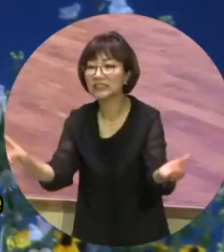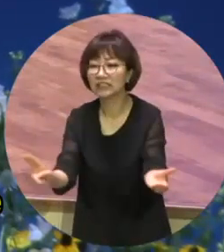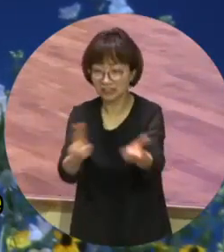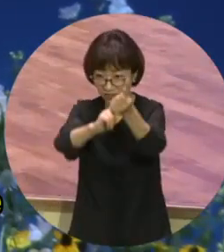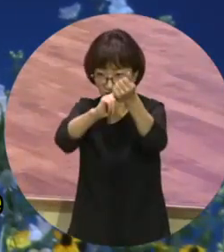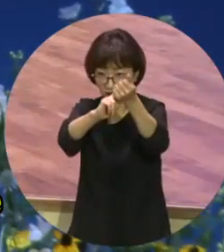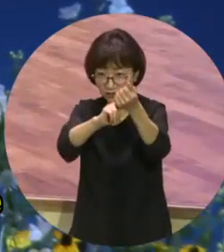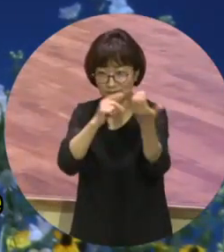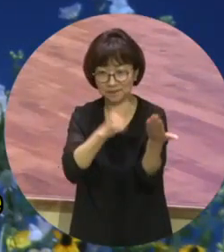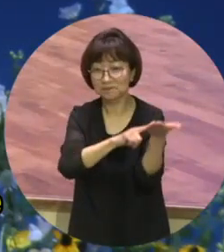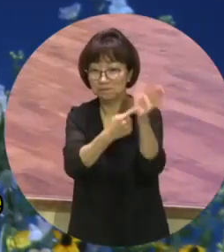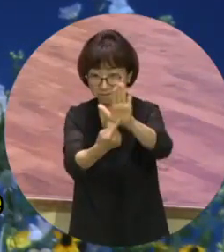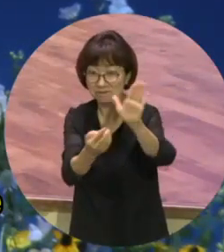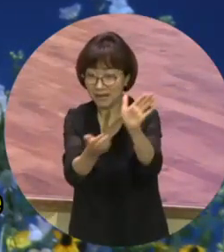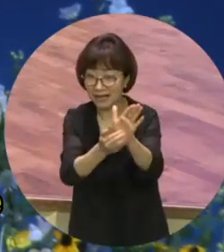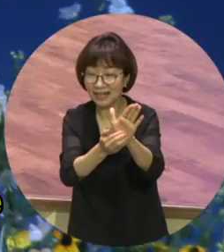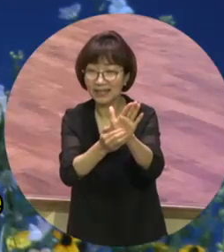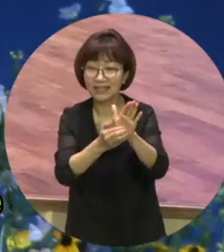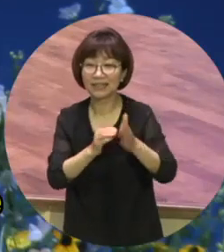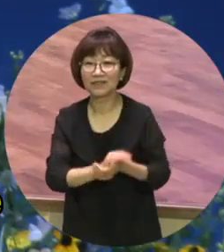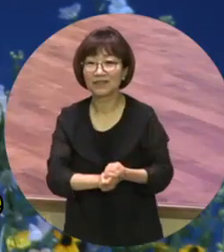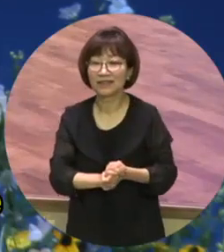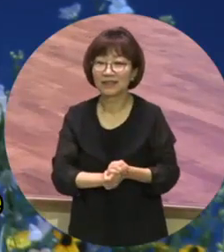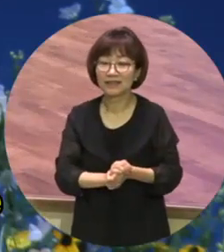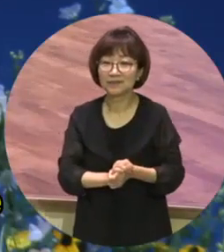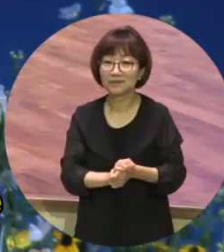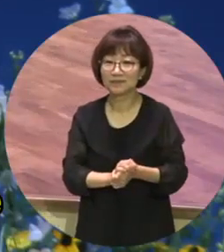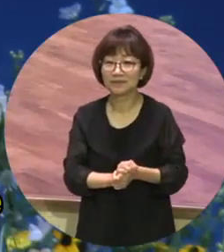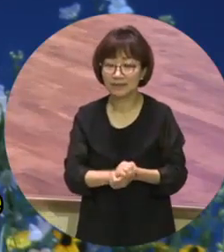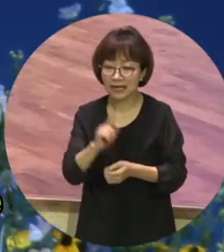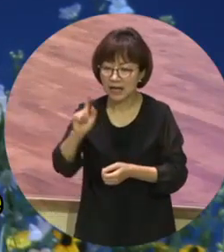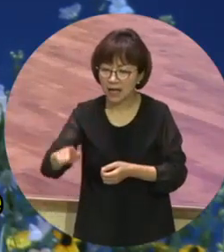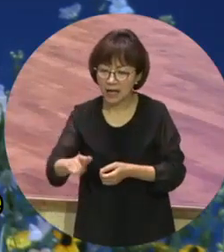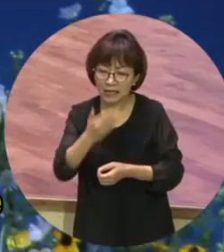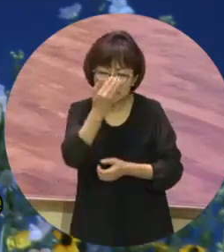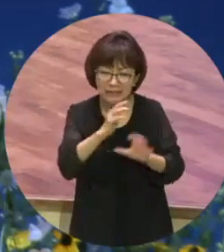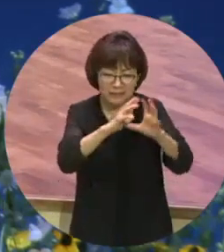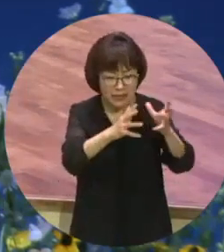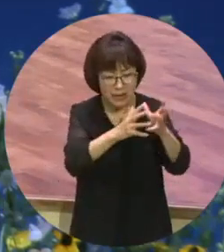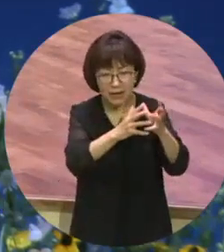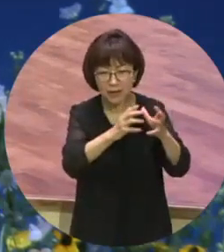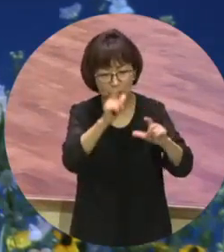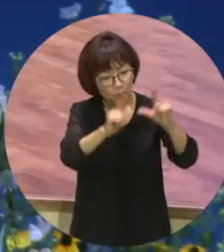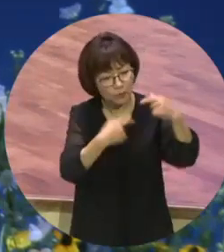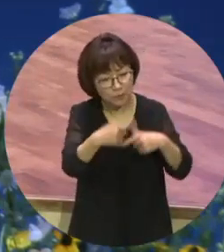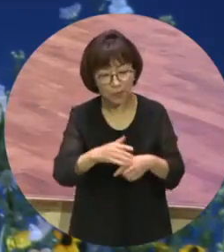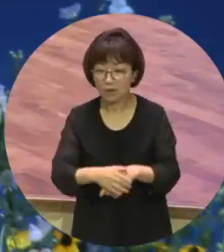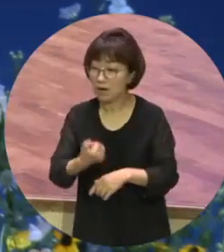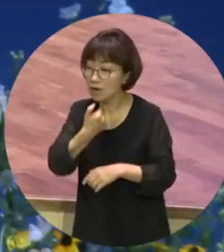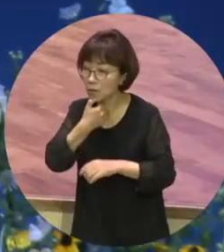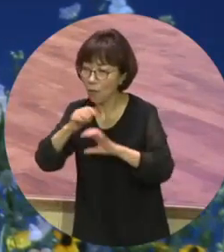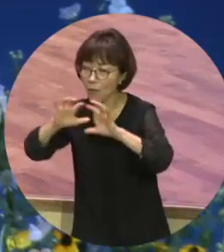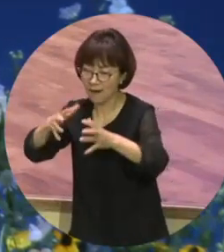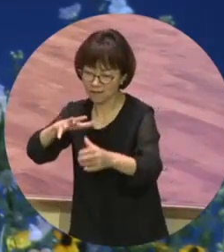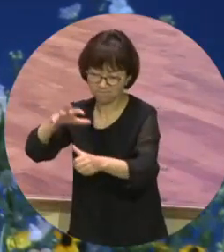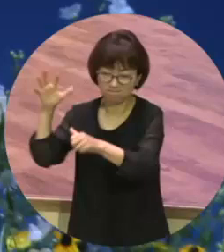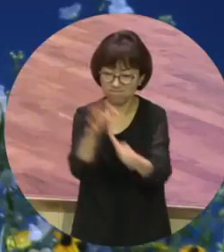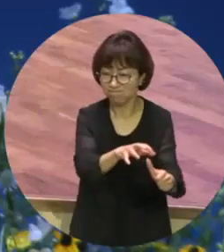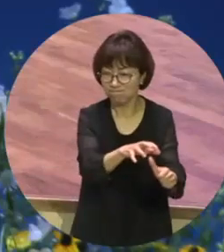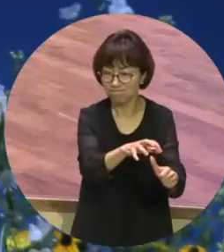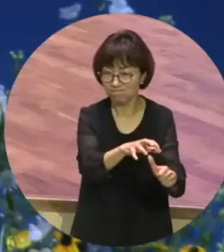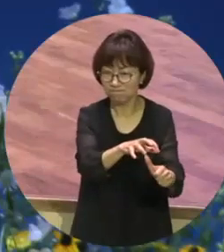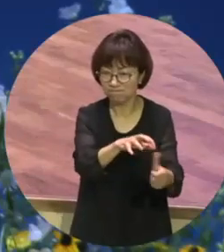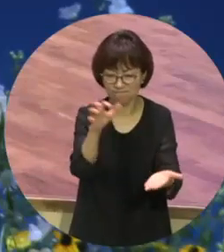많이 행하셨습니다. 당시 로마에 이제 압제하에 있던 유대 백성들은 언젠가는 자신을